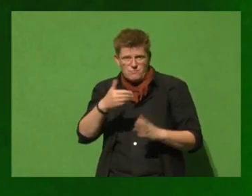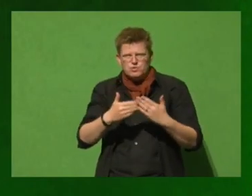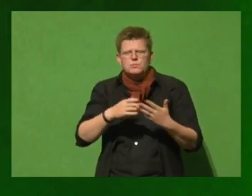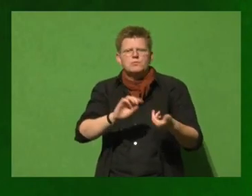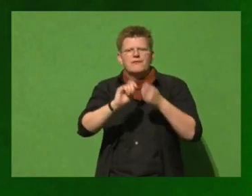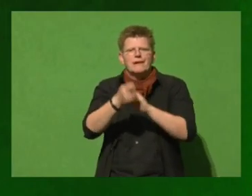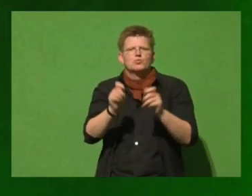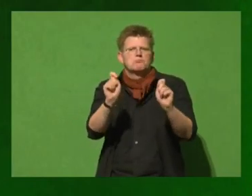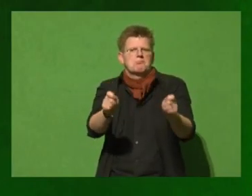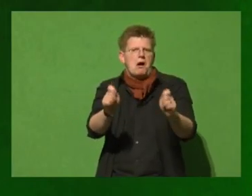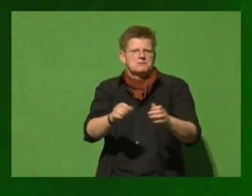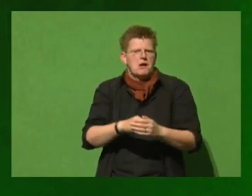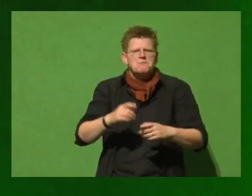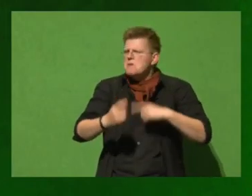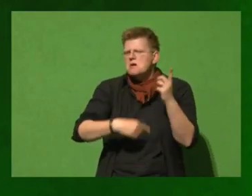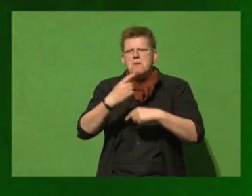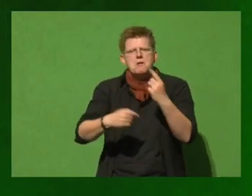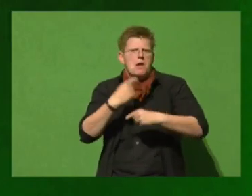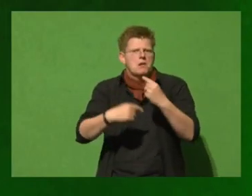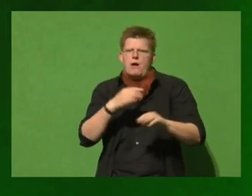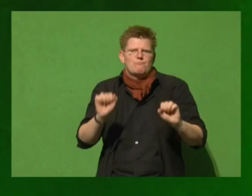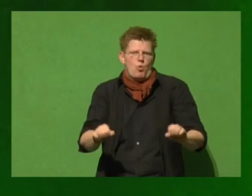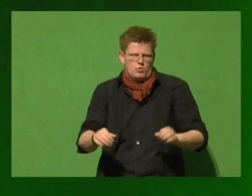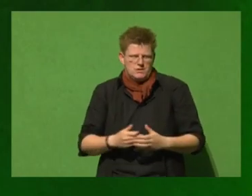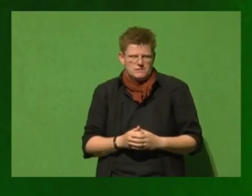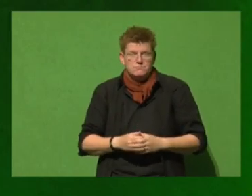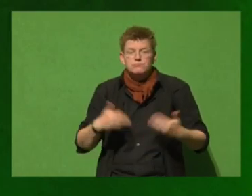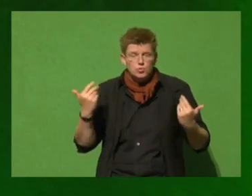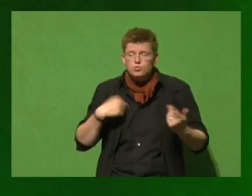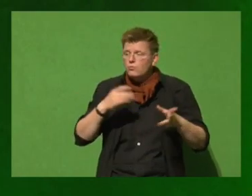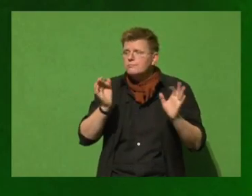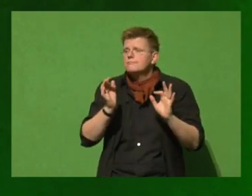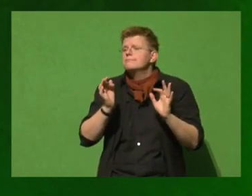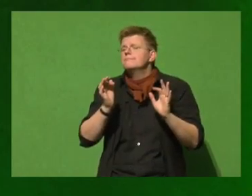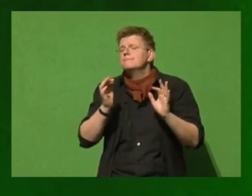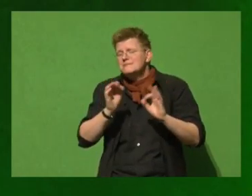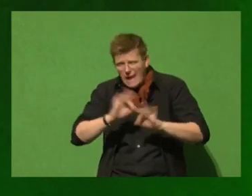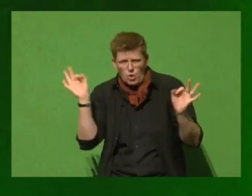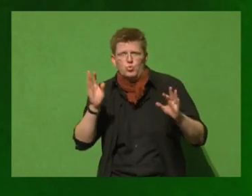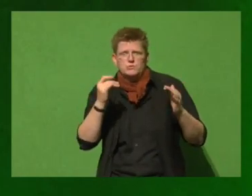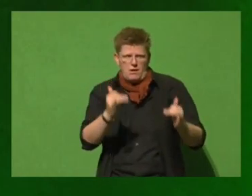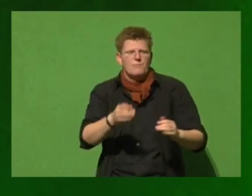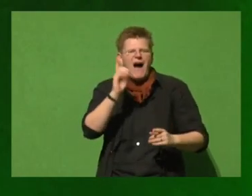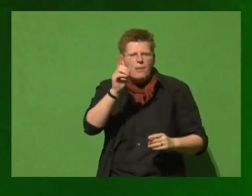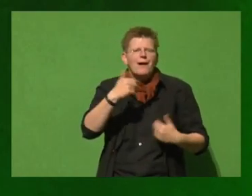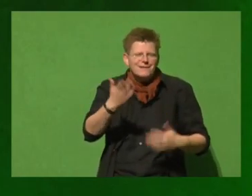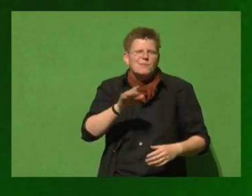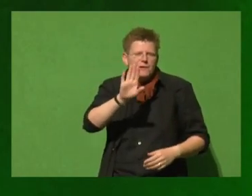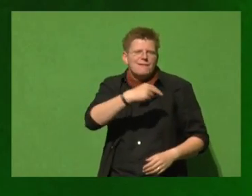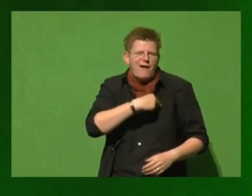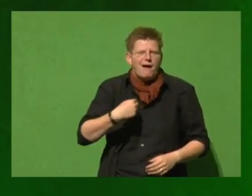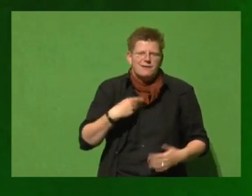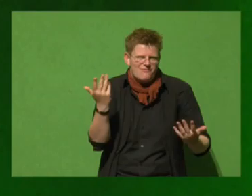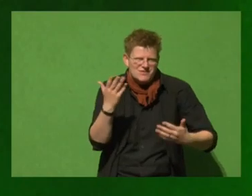den basisdemokratischen Anspruch der Grünen NRW und das finde ich auch sehr gut. Dennoch gibt es auch einen Nachteil.